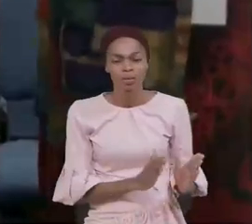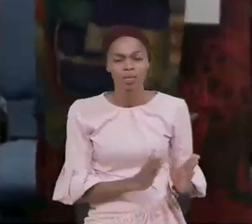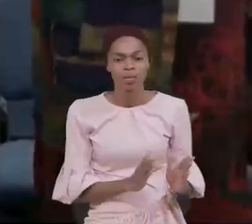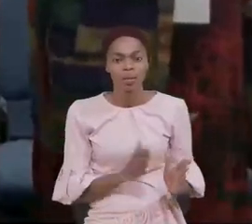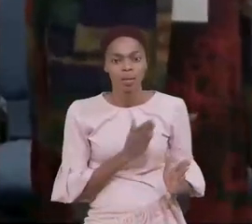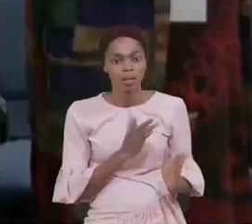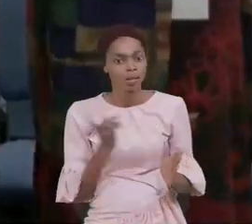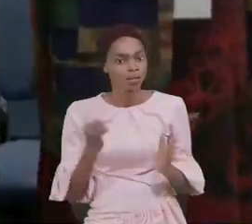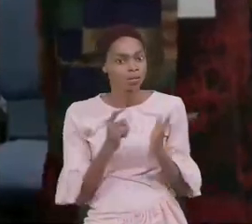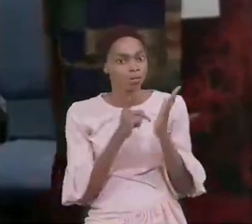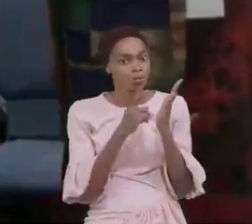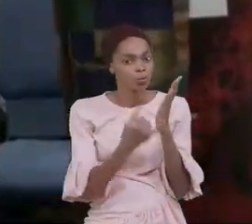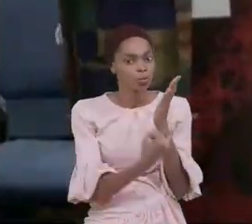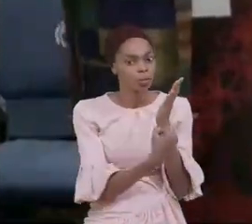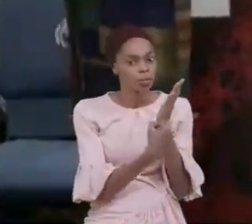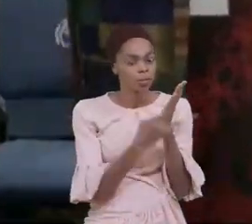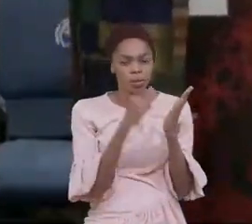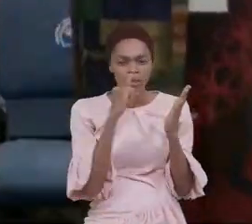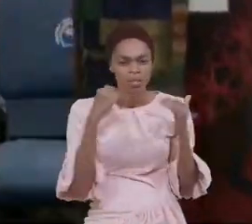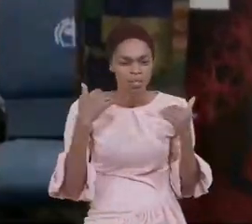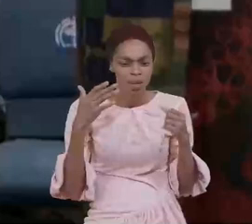soit accompli.